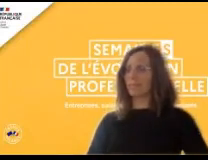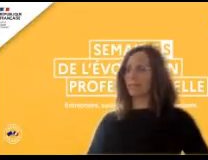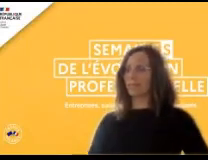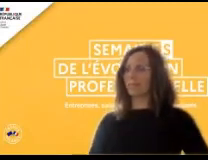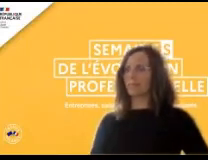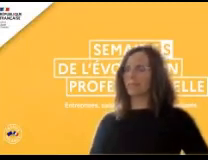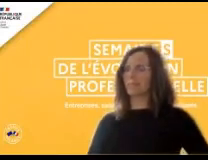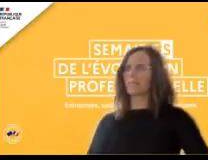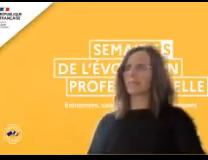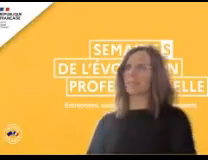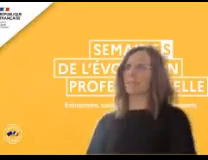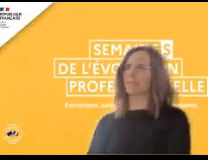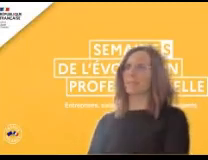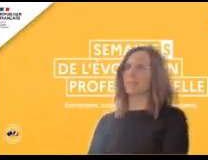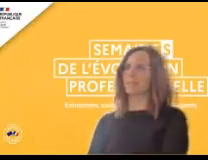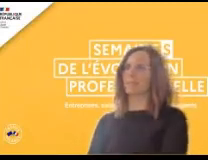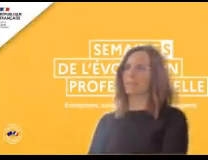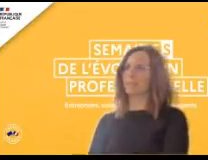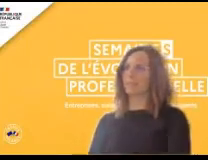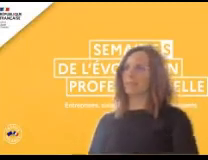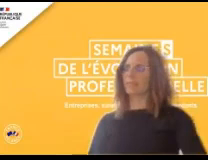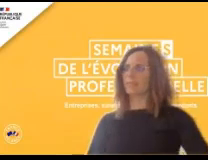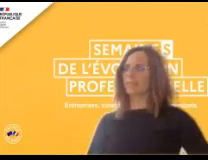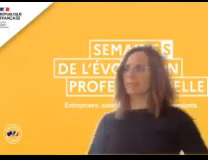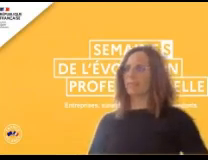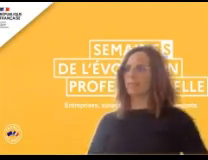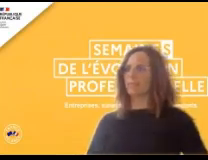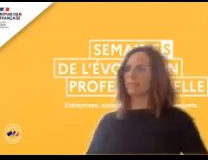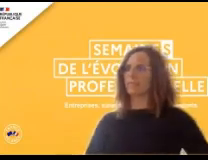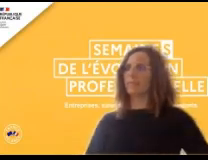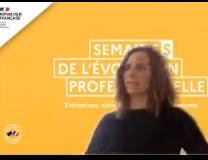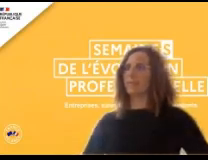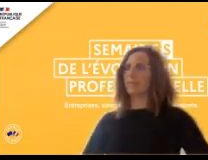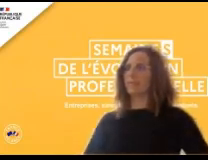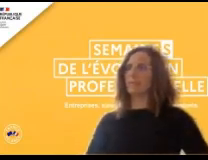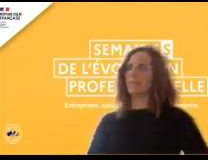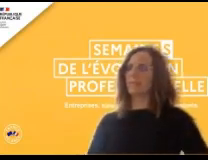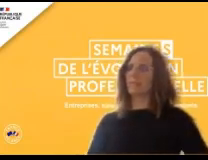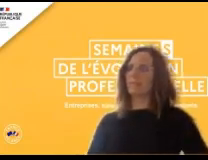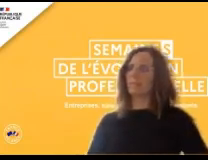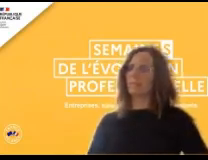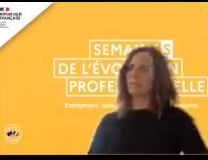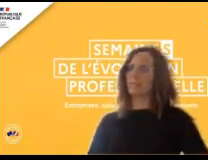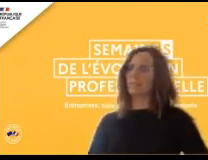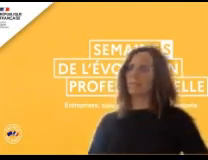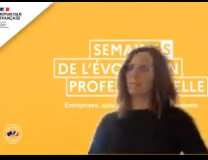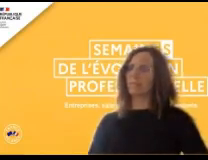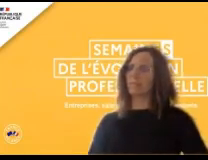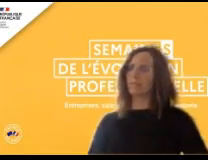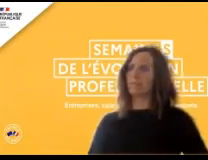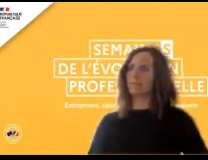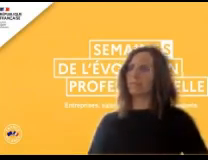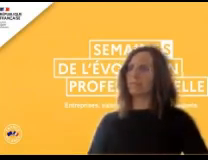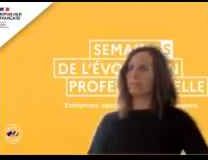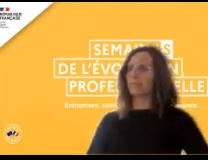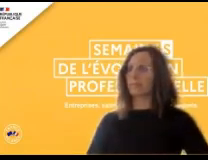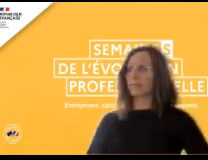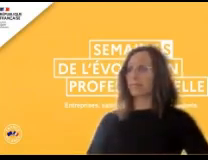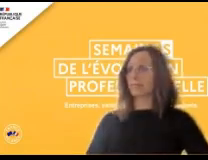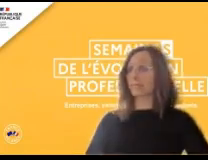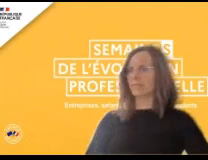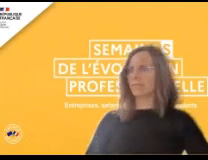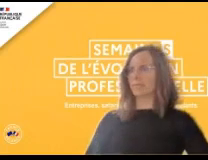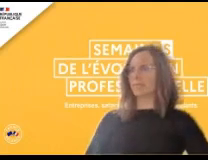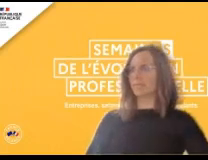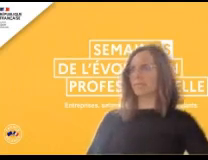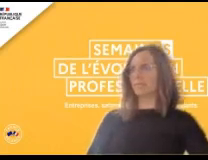vous pourrez le constater, nous en avons trois sur quatre qui sont manifestement orientés sur la transition